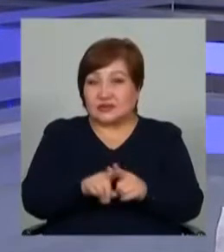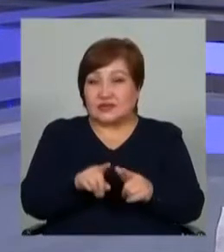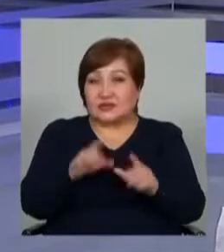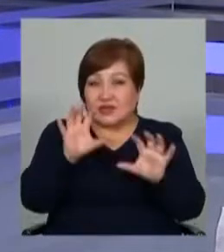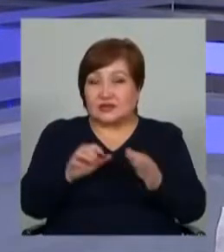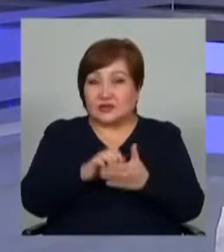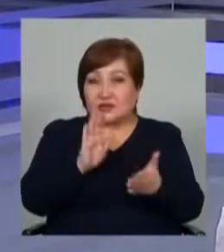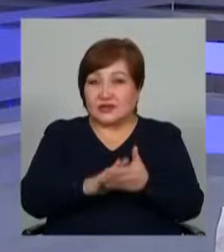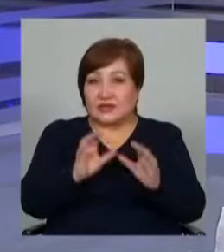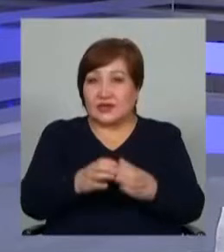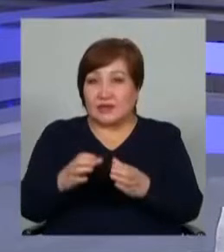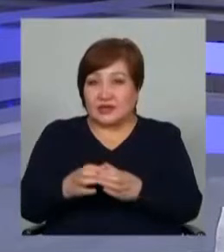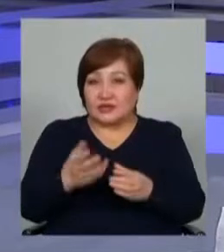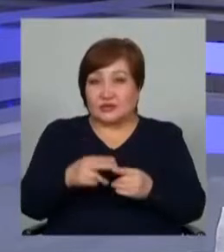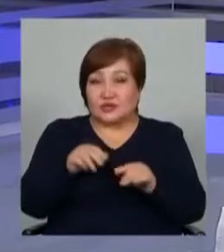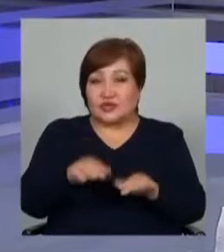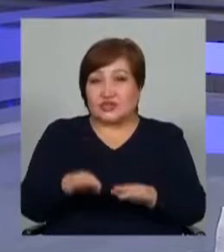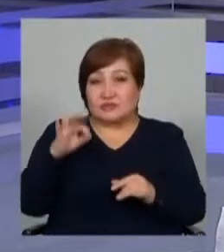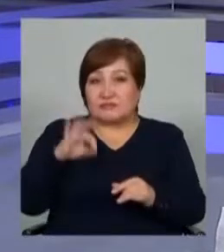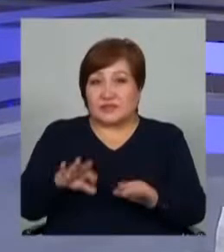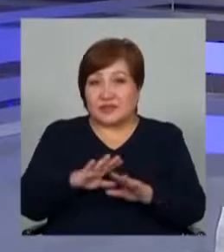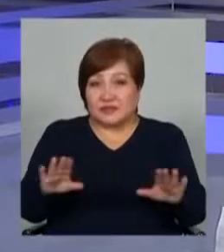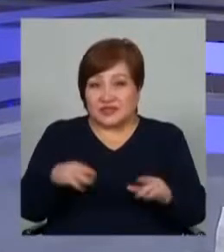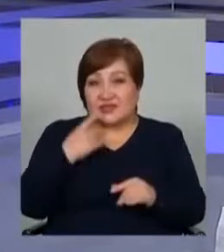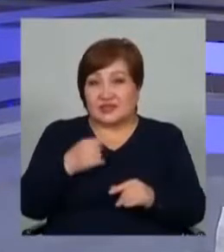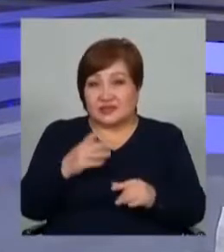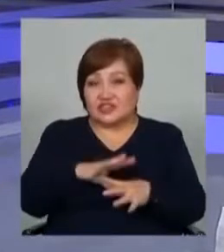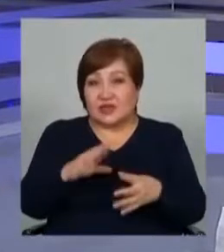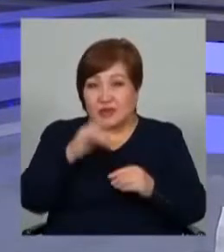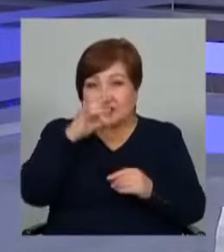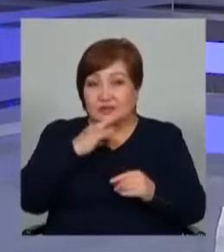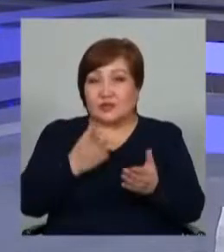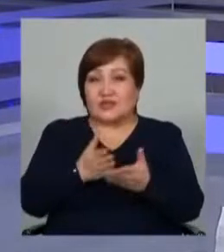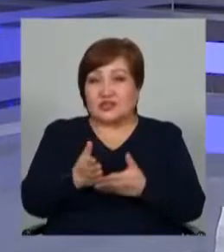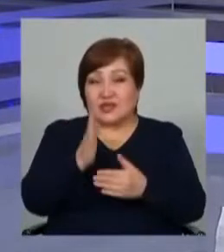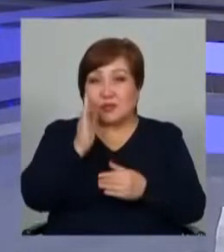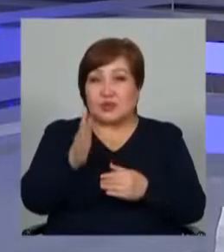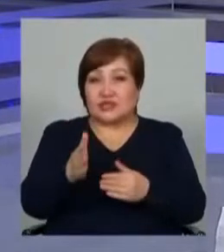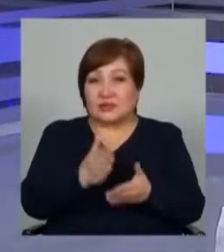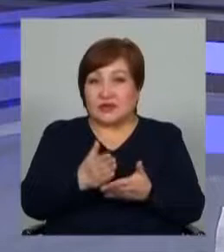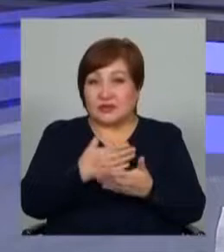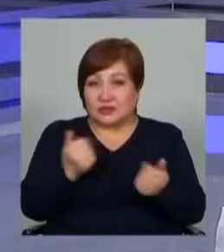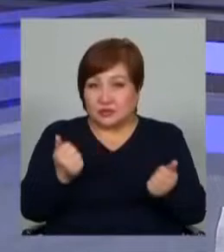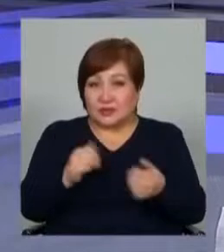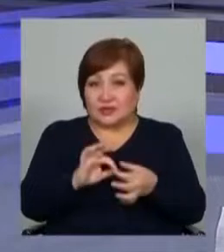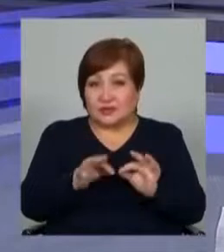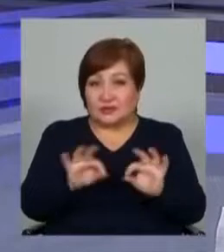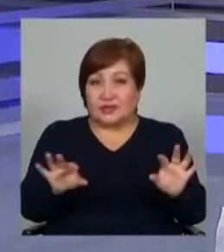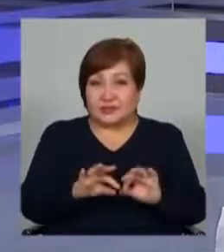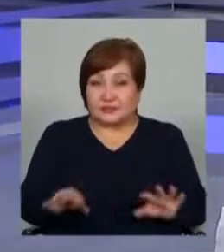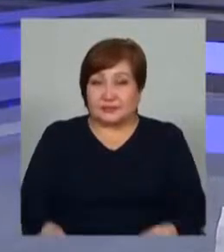үшін бұл шешім тиімсіз дейді. Жалпы Қазақстанда бұл саланың болашағы бар ма? Айолым көлжігіт зерттеп көрді.